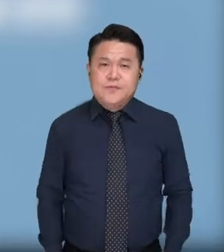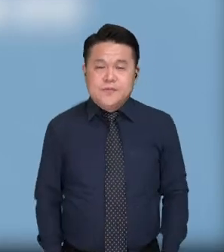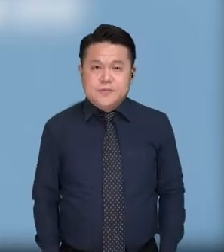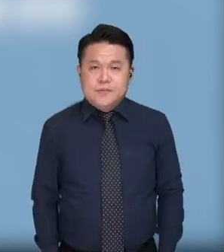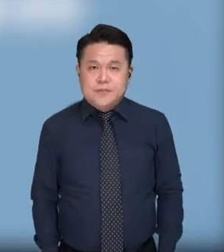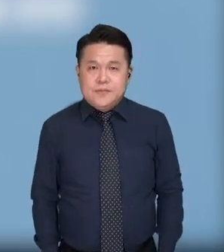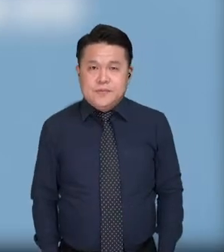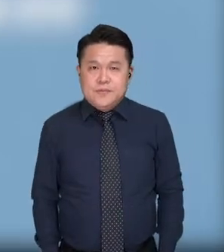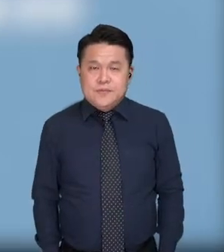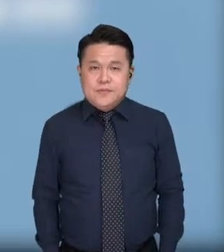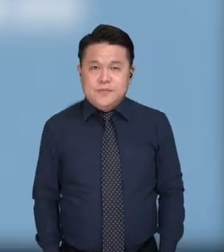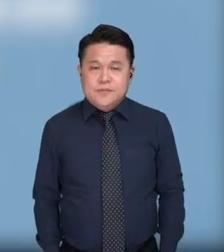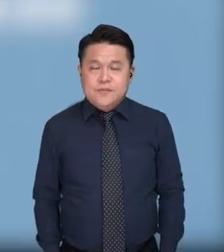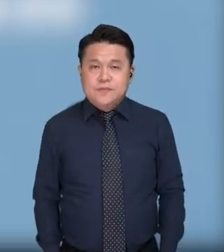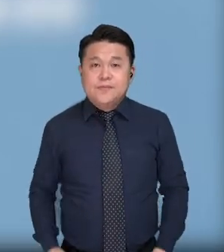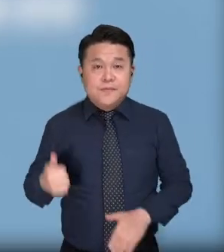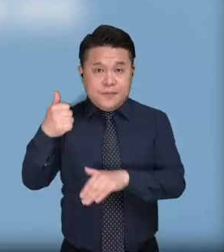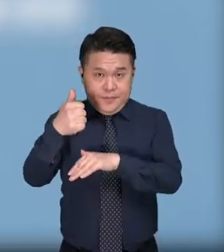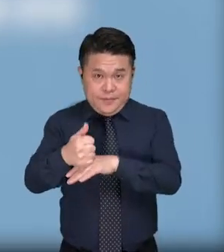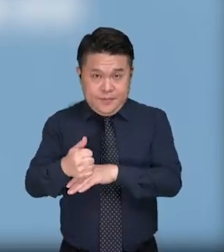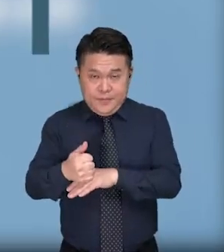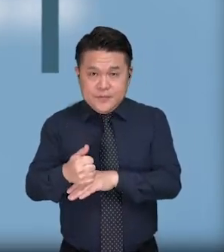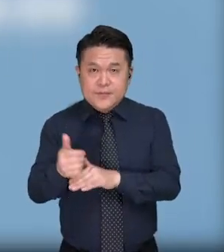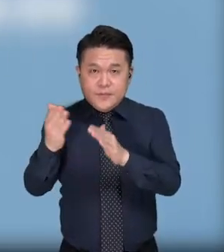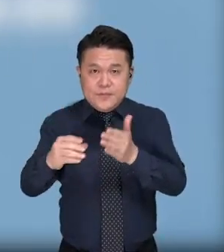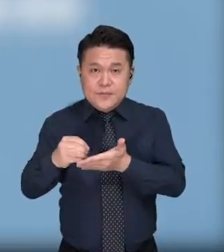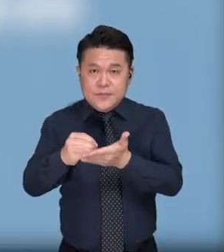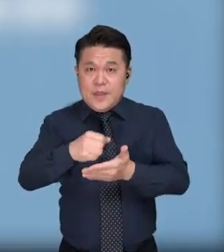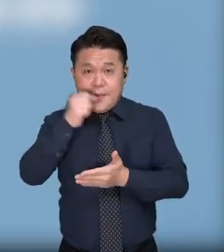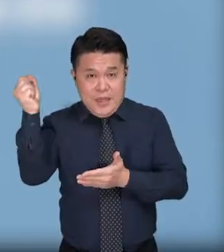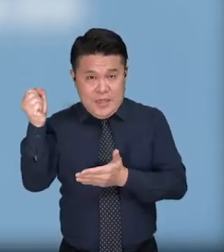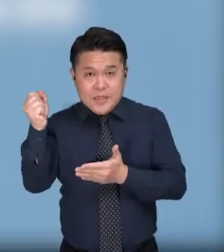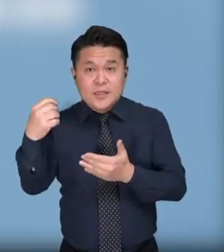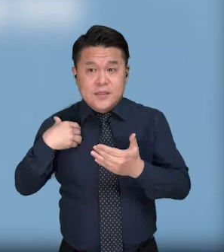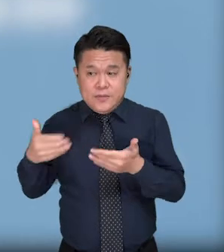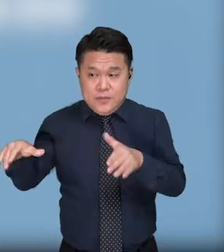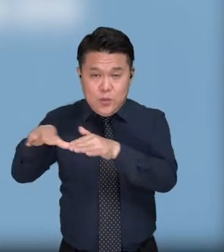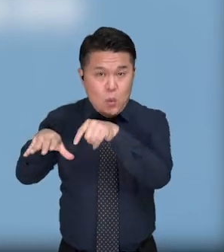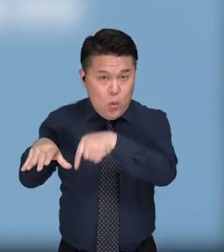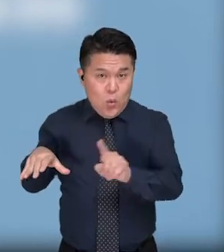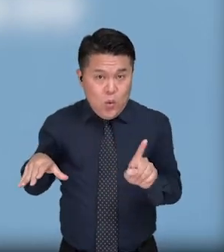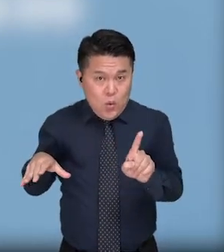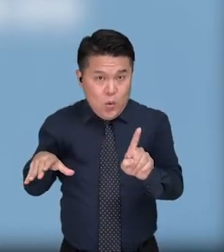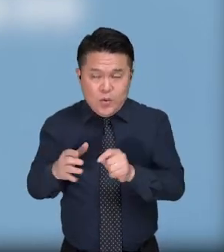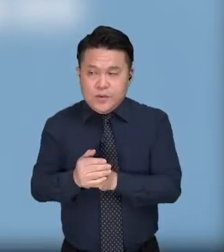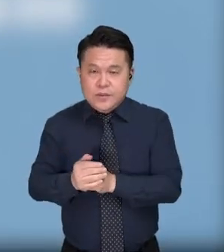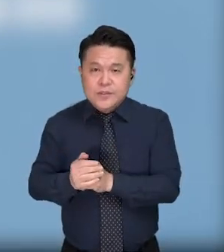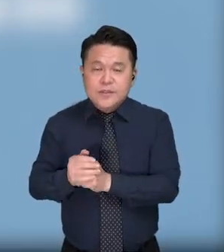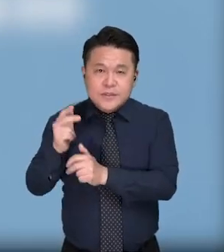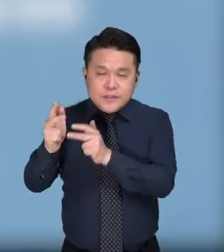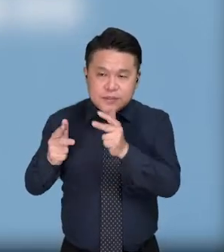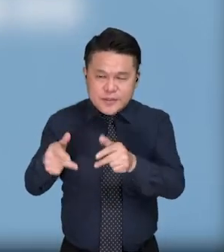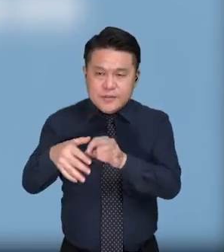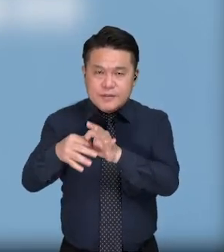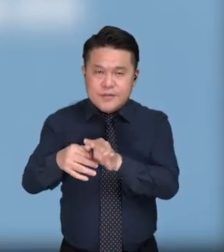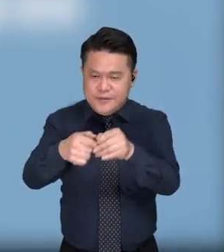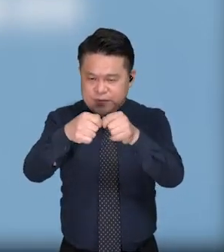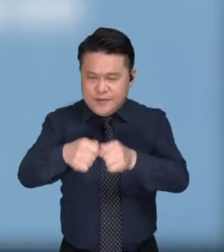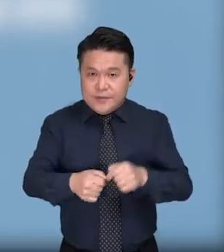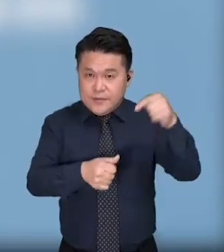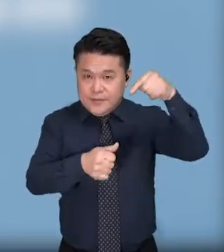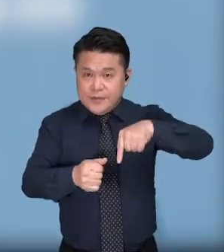지원합니다. 마지막으로 공모사업에 선정된 사업 수행기관은 공모사업의 시행 세부 지침을